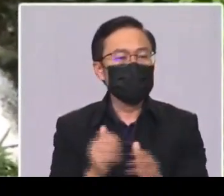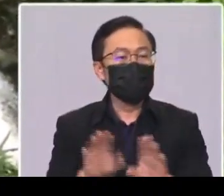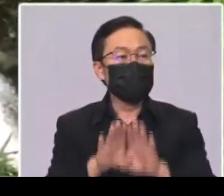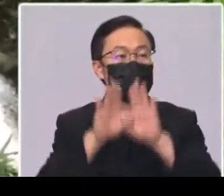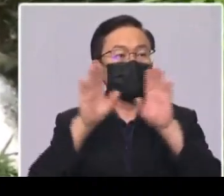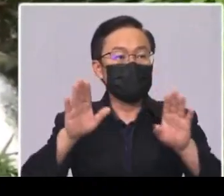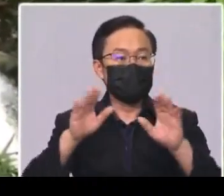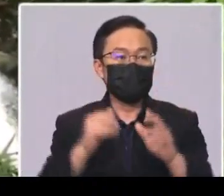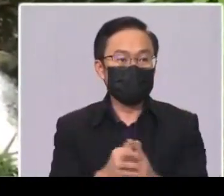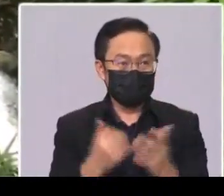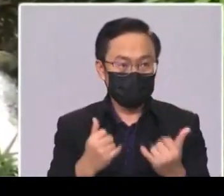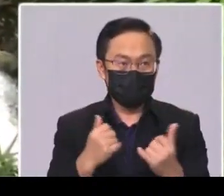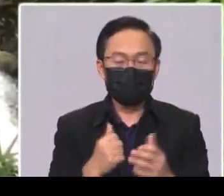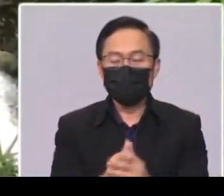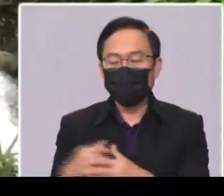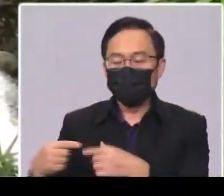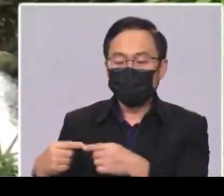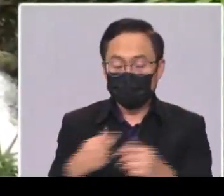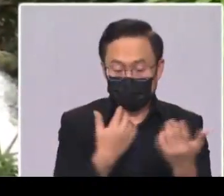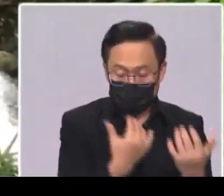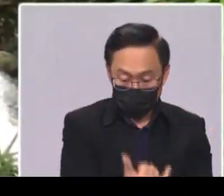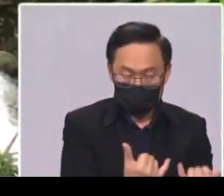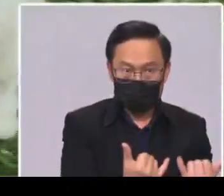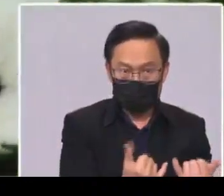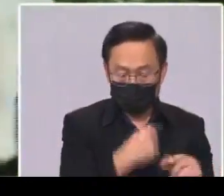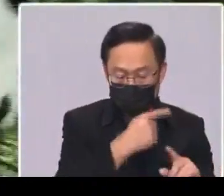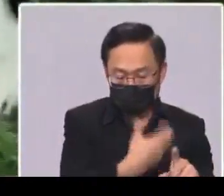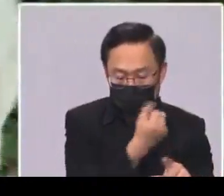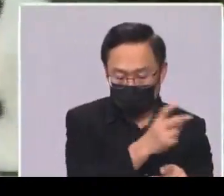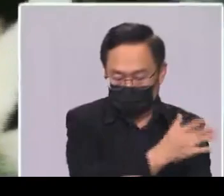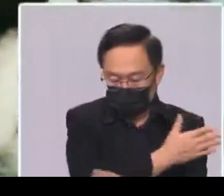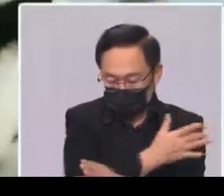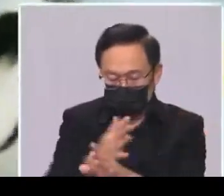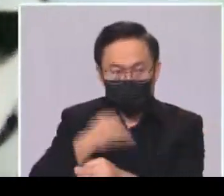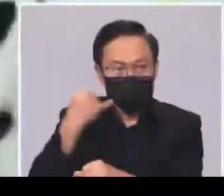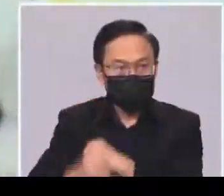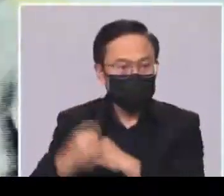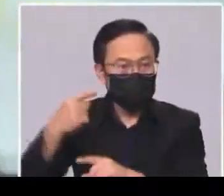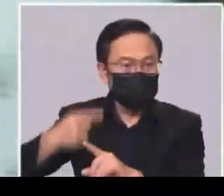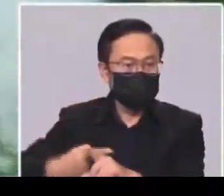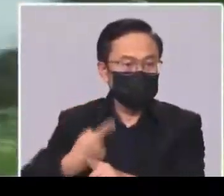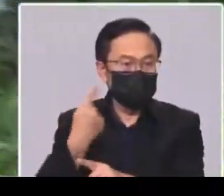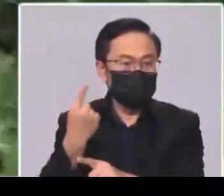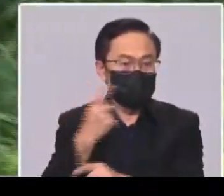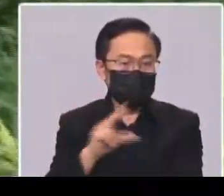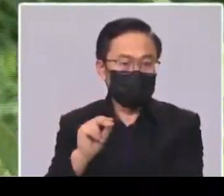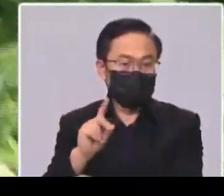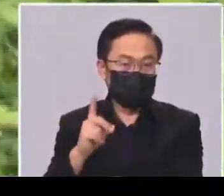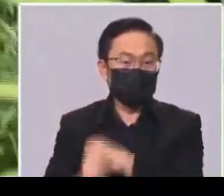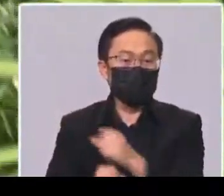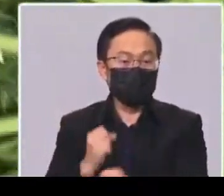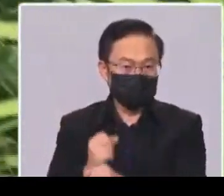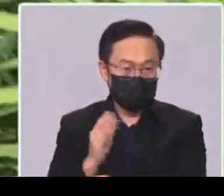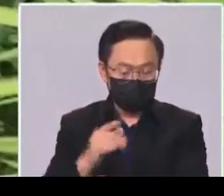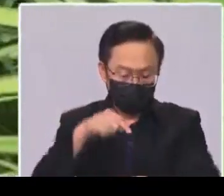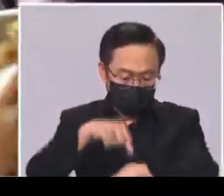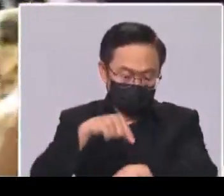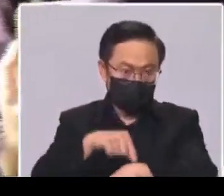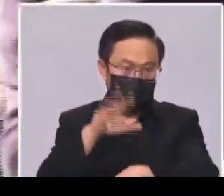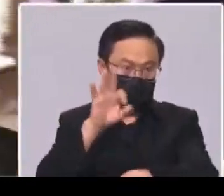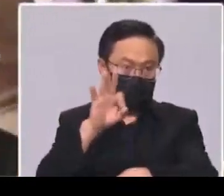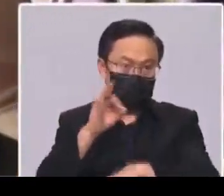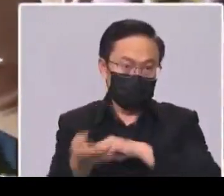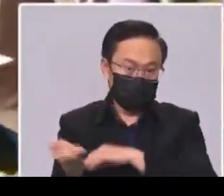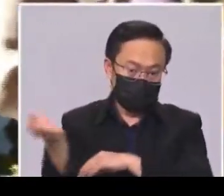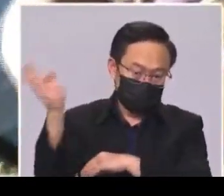กิจกรรมรับลมหนาวไปจนถึงสิ้นเดือนมกราคมปีหน้าทุกวันไม่เว้นวันหยุดตั้งแต่ 9:00นถึง 10:00นนะคะและหากวัน